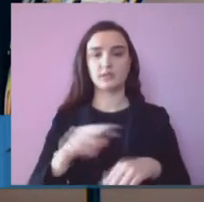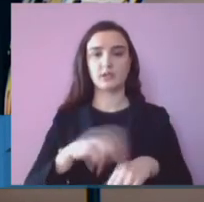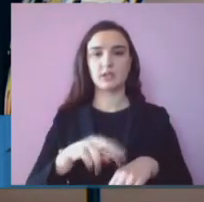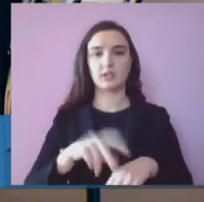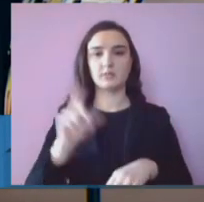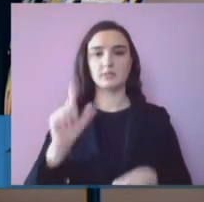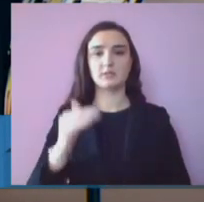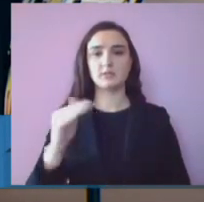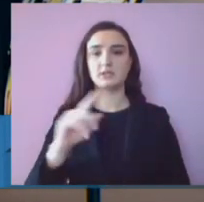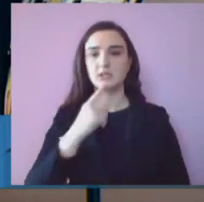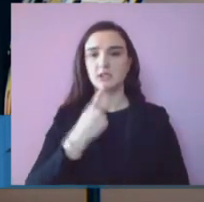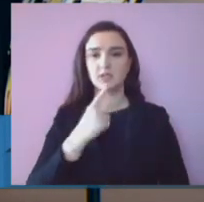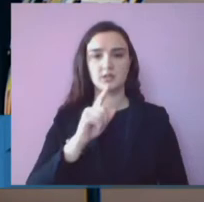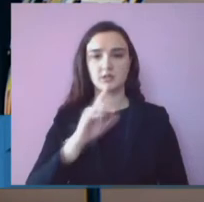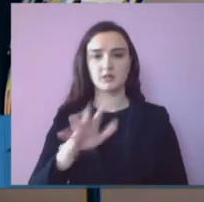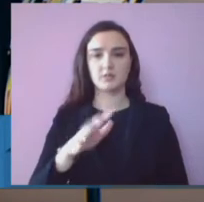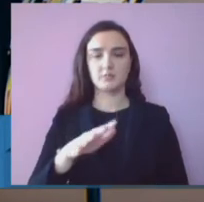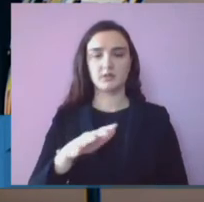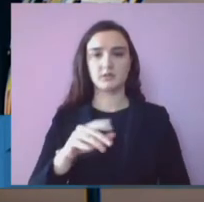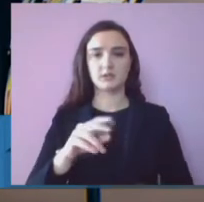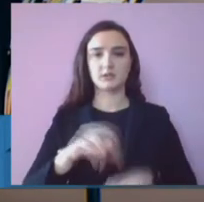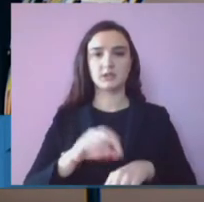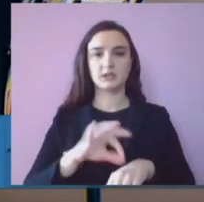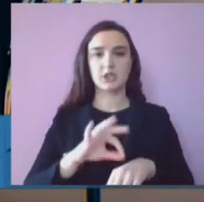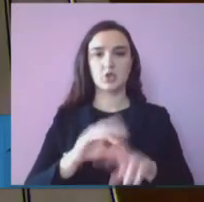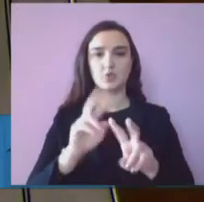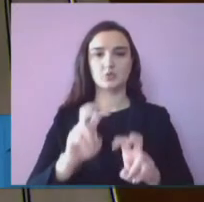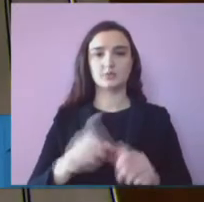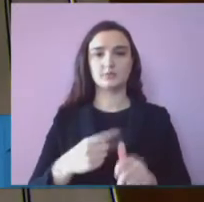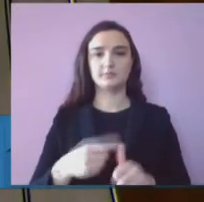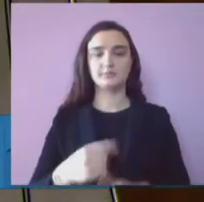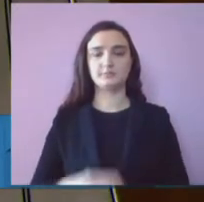ძნელი არ იქნება დიაგნოზის დაზუსტება.